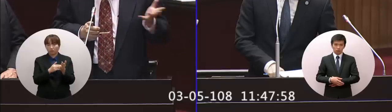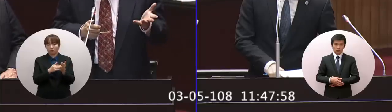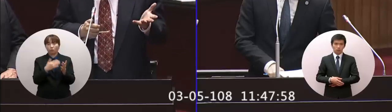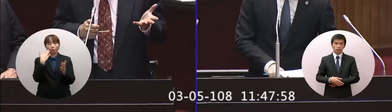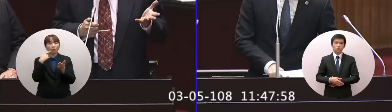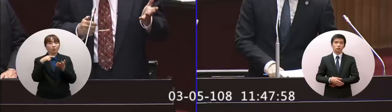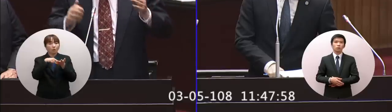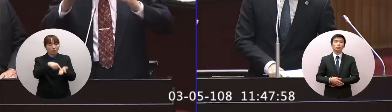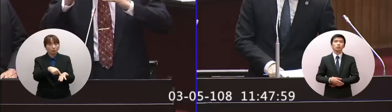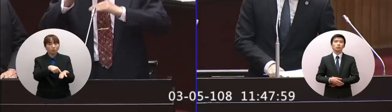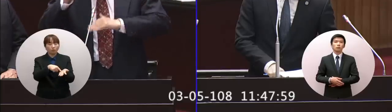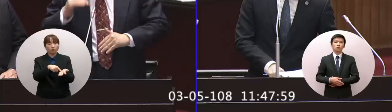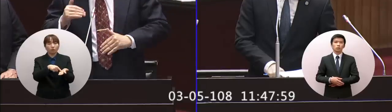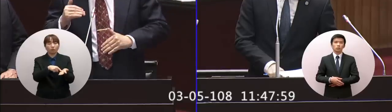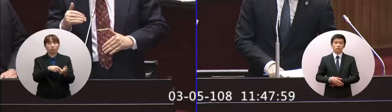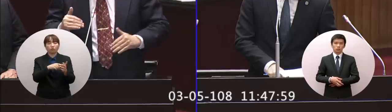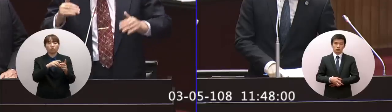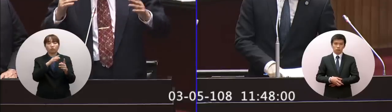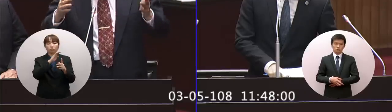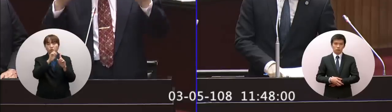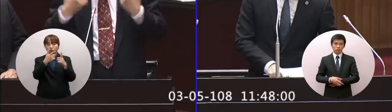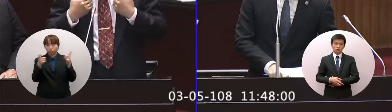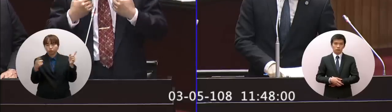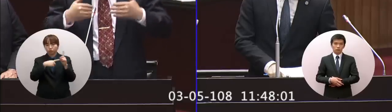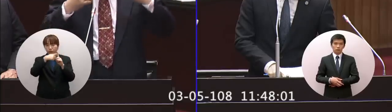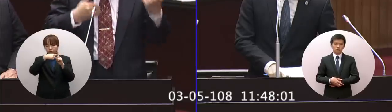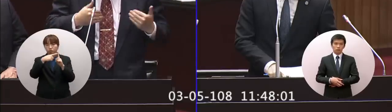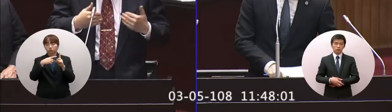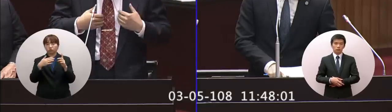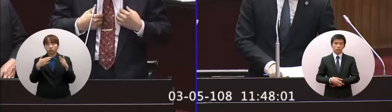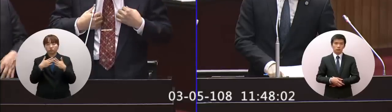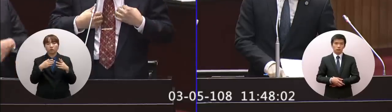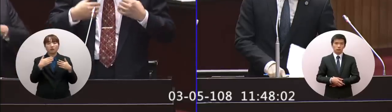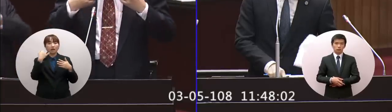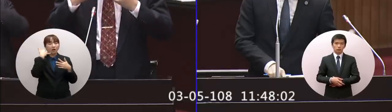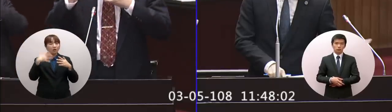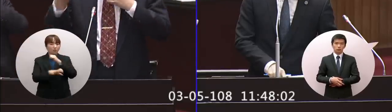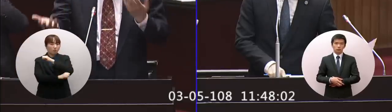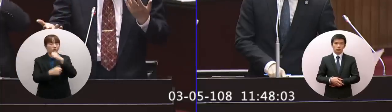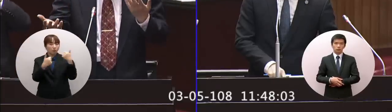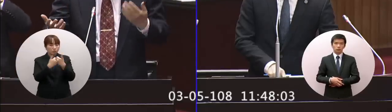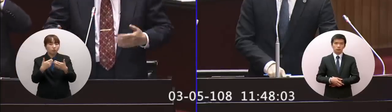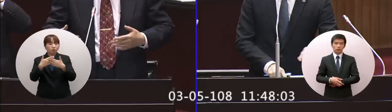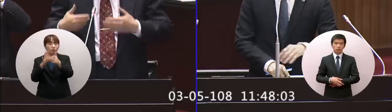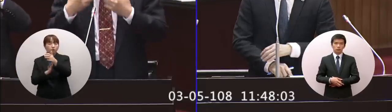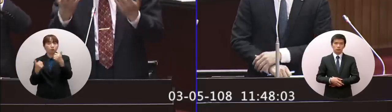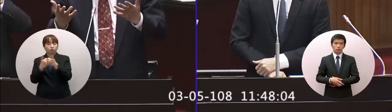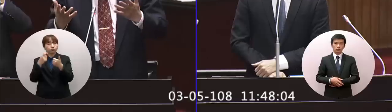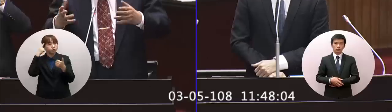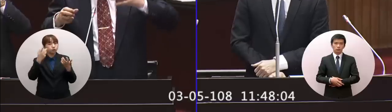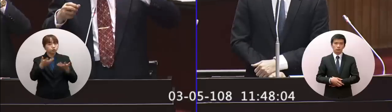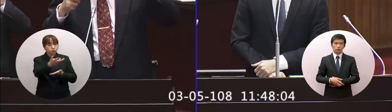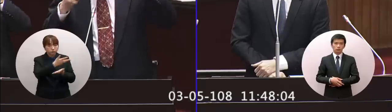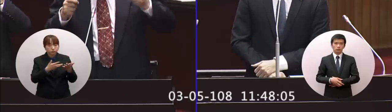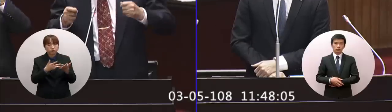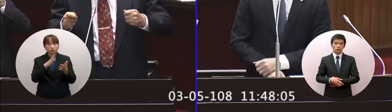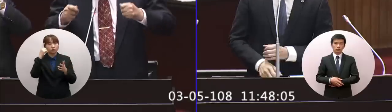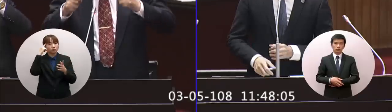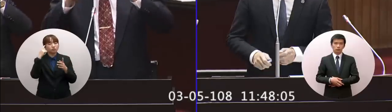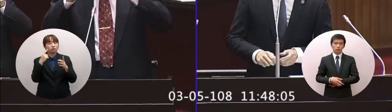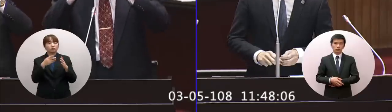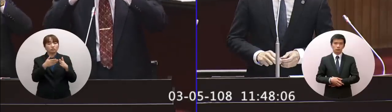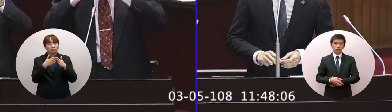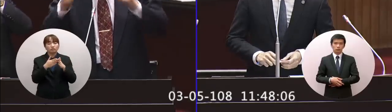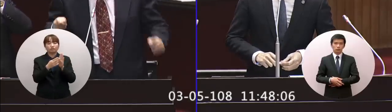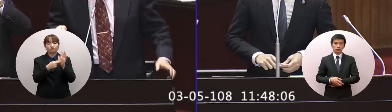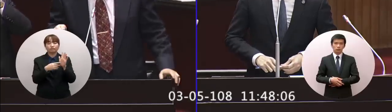分人来，吼，无共阮展出，拢有甲阮，也是甲海基会人来交换意见，来表达啊，阮希望